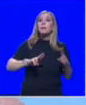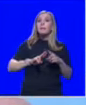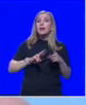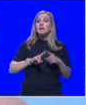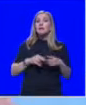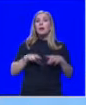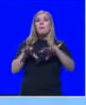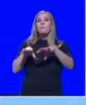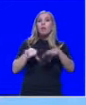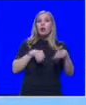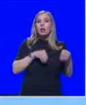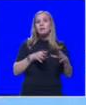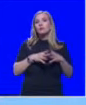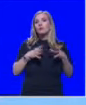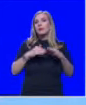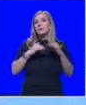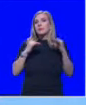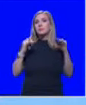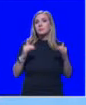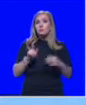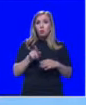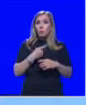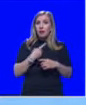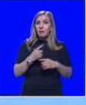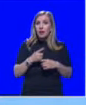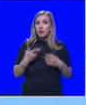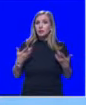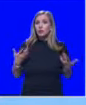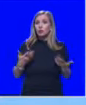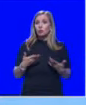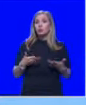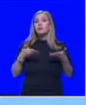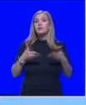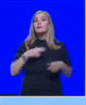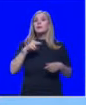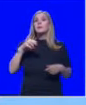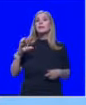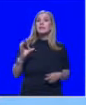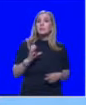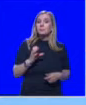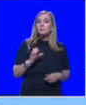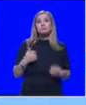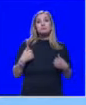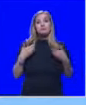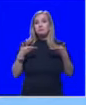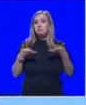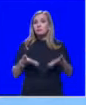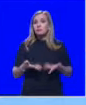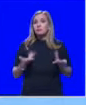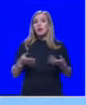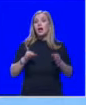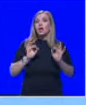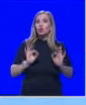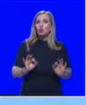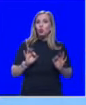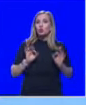поел в голяма степен управлението, така да се каже, в ДПС. А сега как точно ще